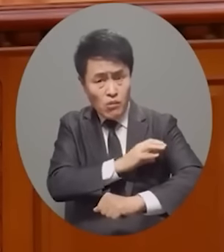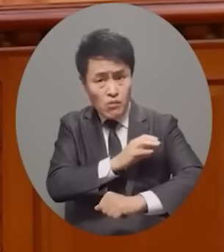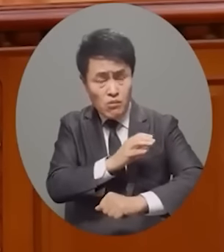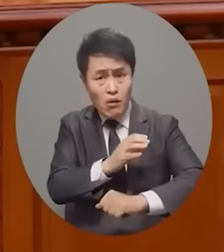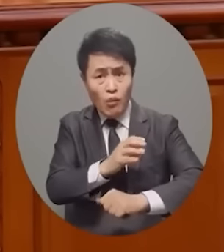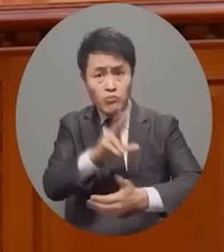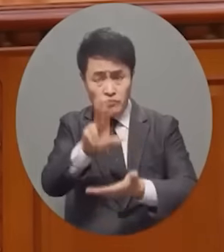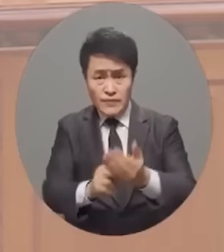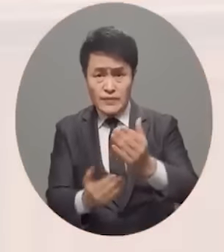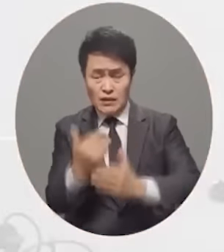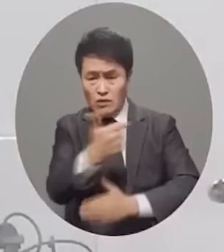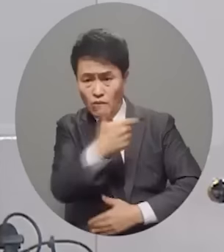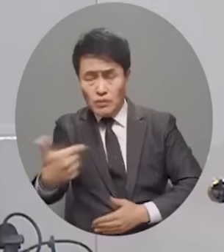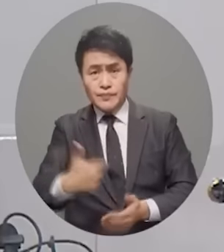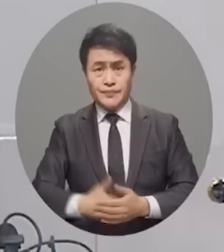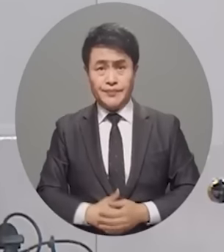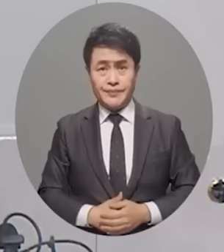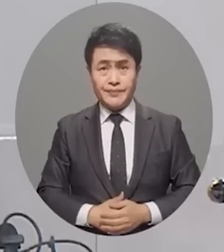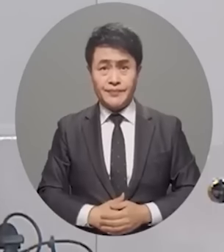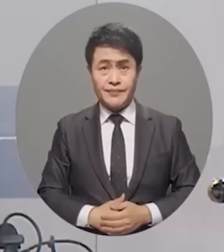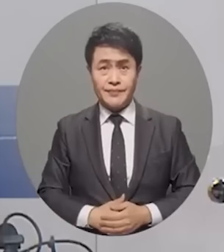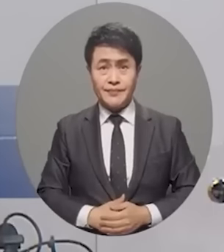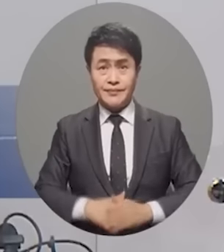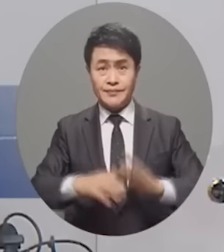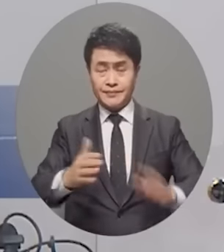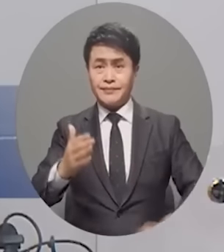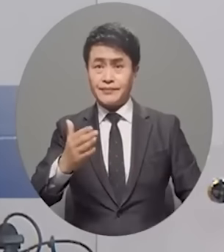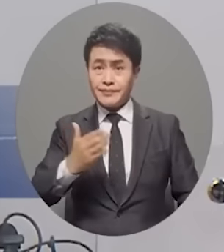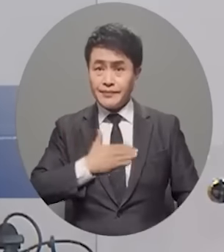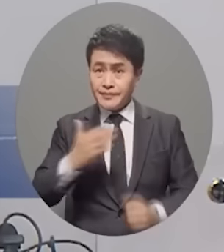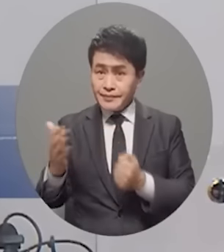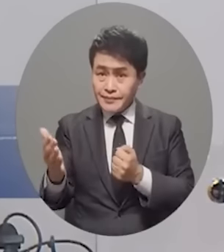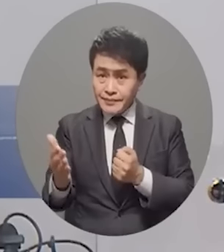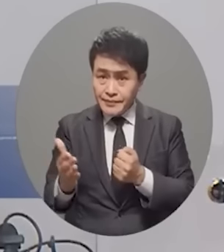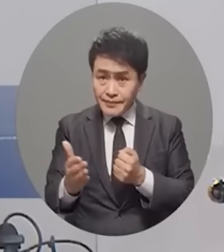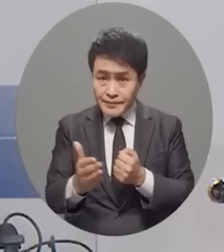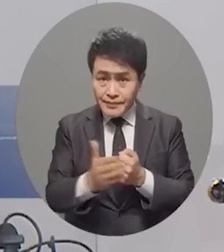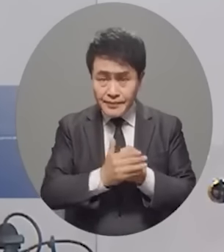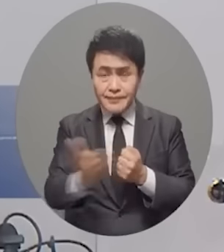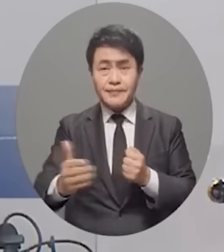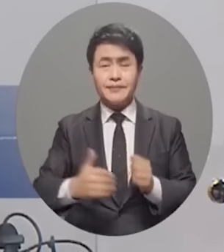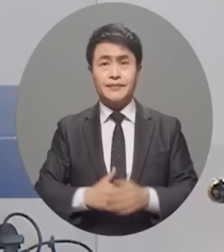커지고 있습니다. 저 때문에